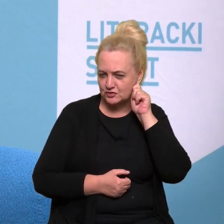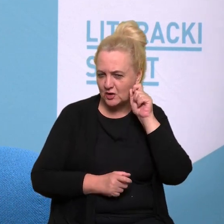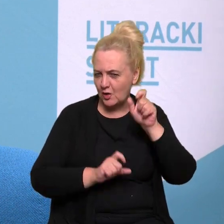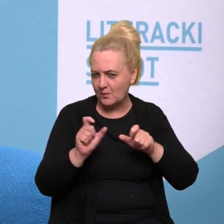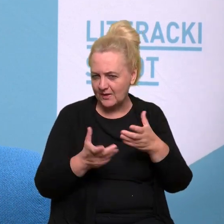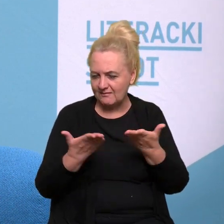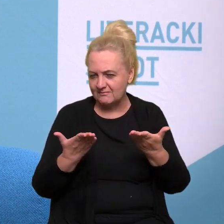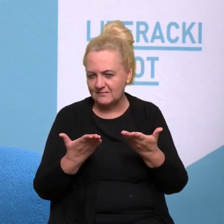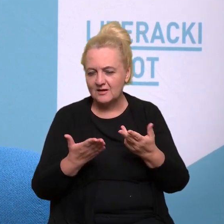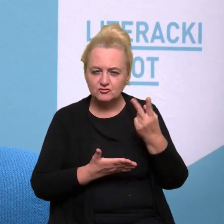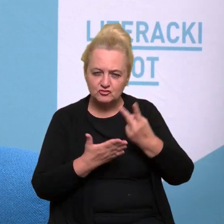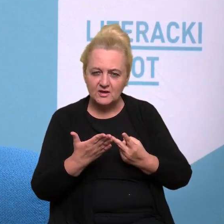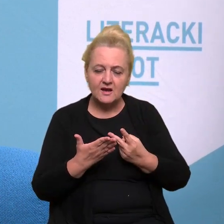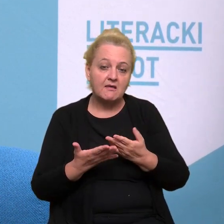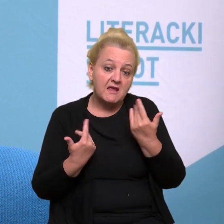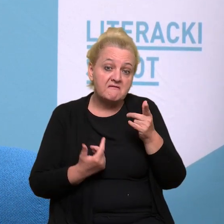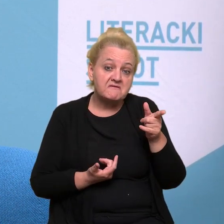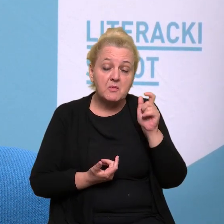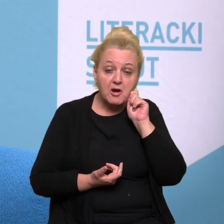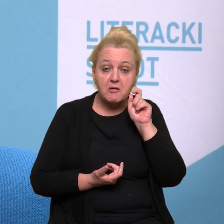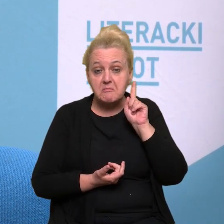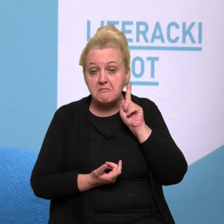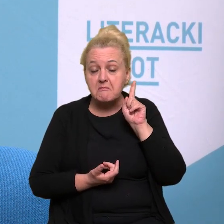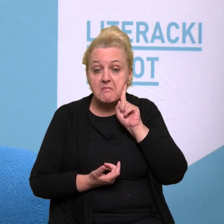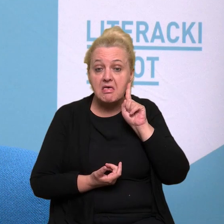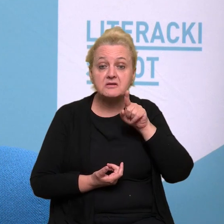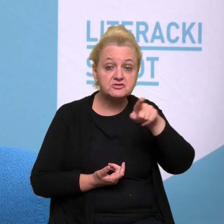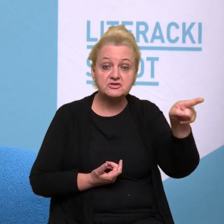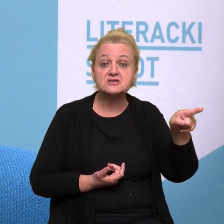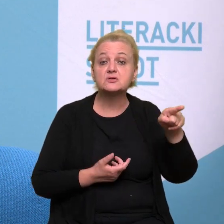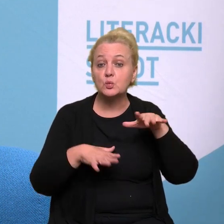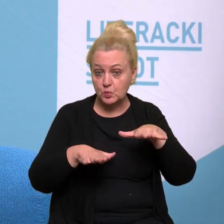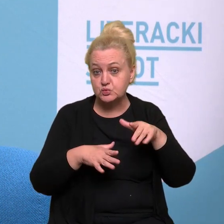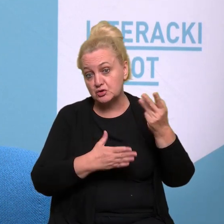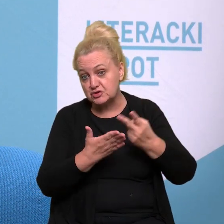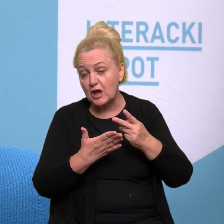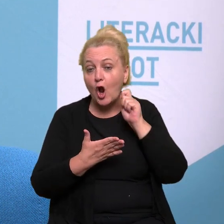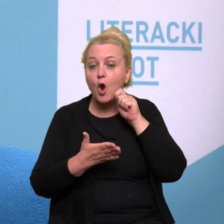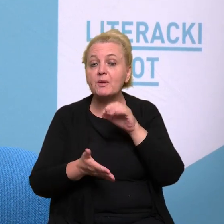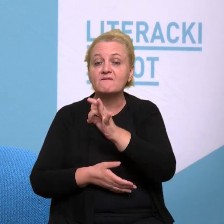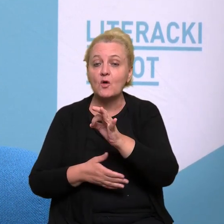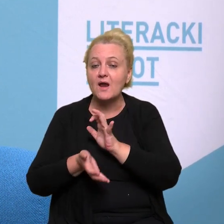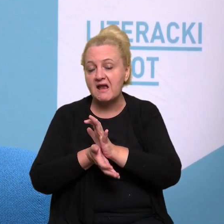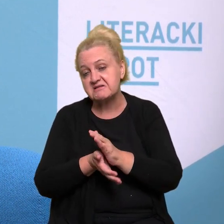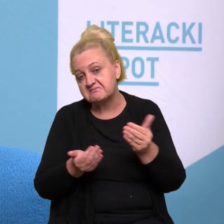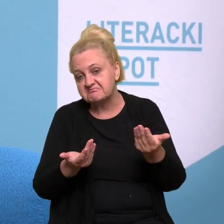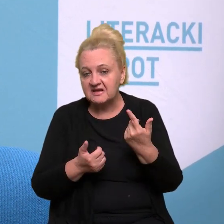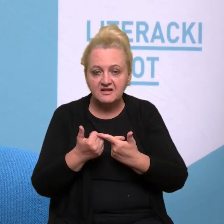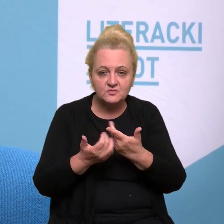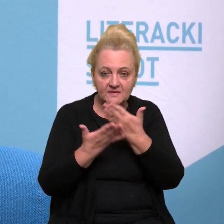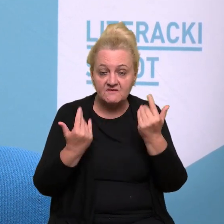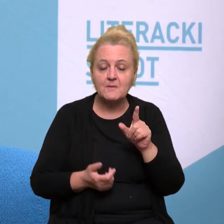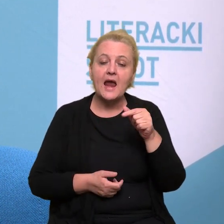bo nie wiem, ilu panów czyta na przykład prasę kolorową, prasę kobiecą, powinnyśmy znaleźć w sobie